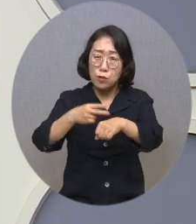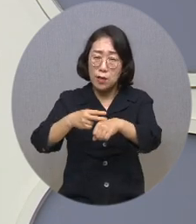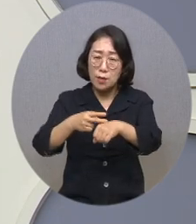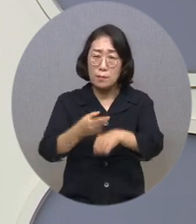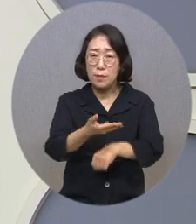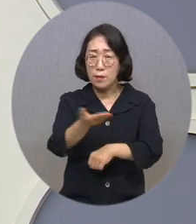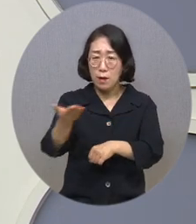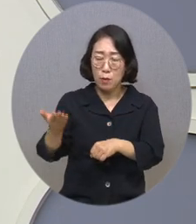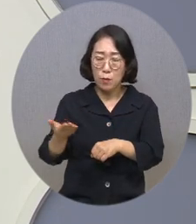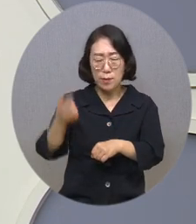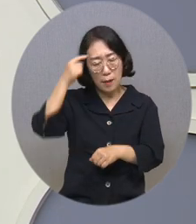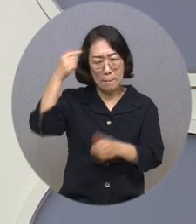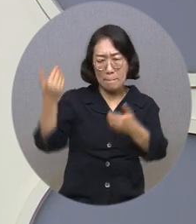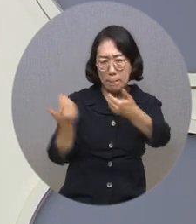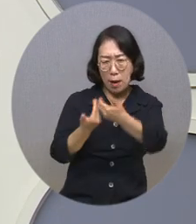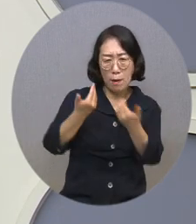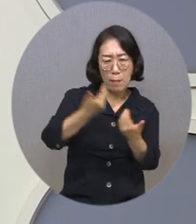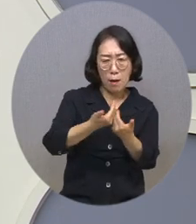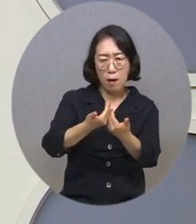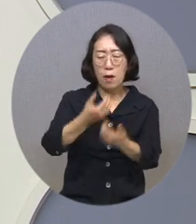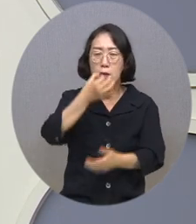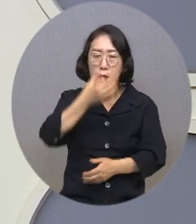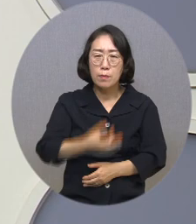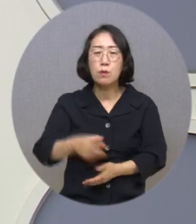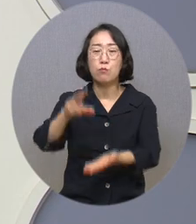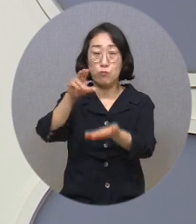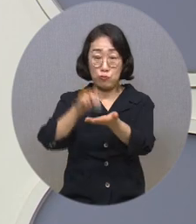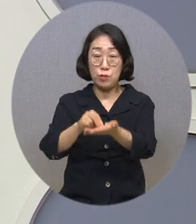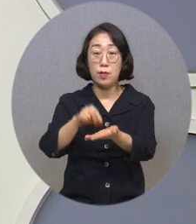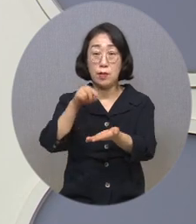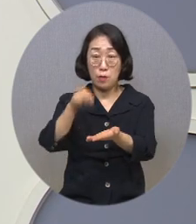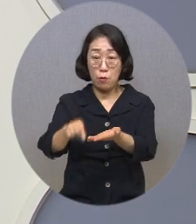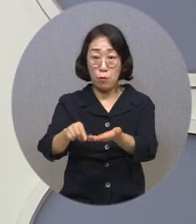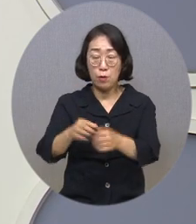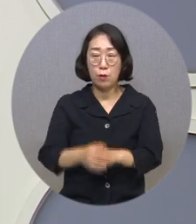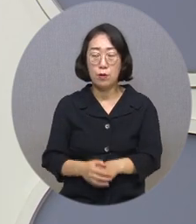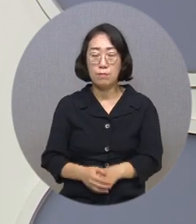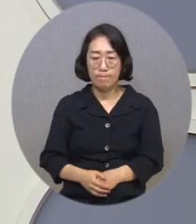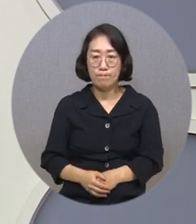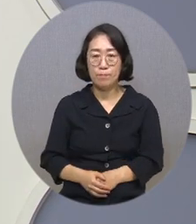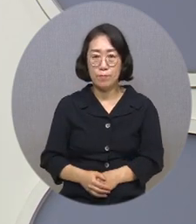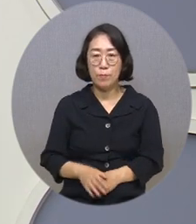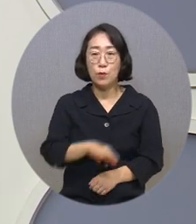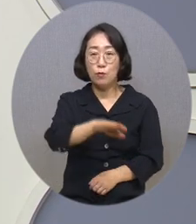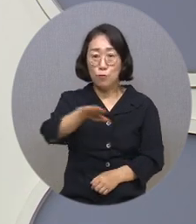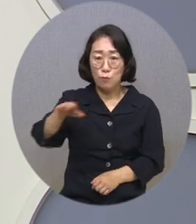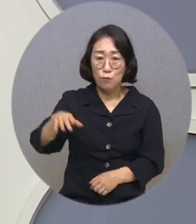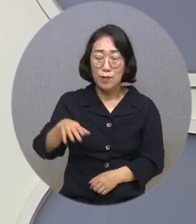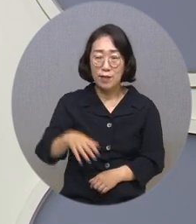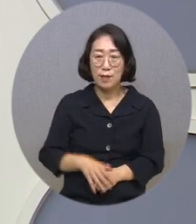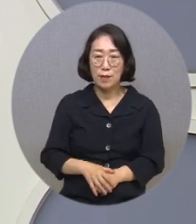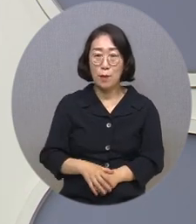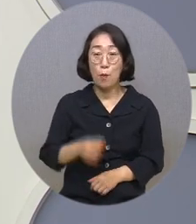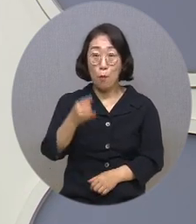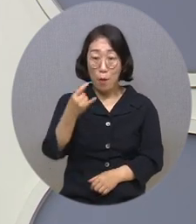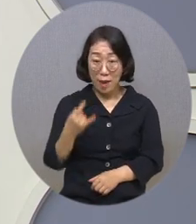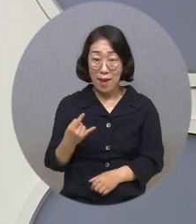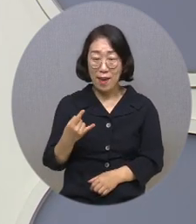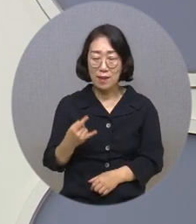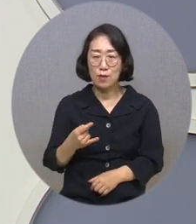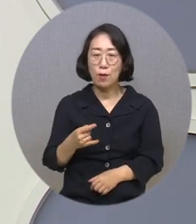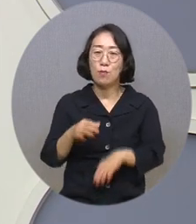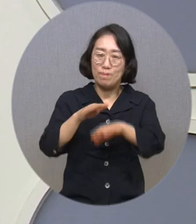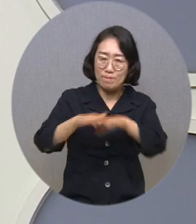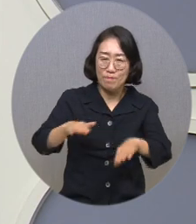충돌이 어마어마합니다. 이게 예, 그래서 그런 문제를 총장 연합회에서 좀 중재도 네, 중재도